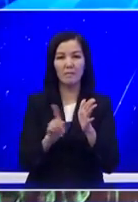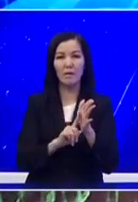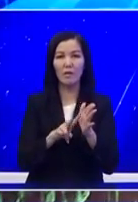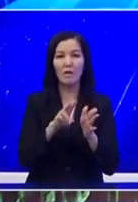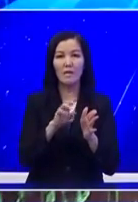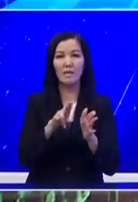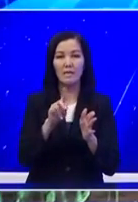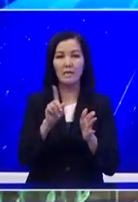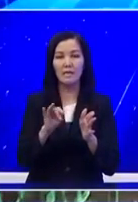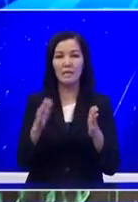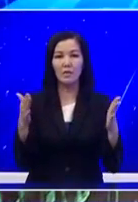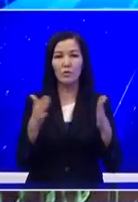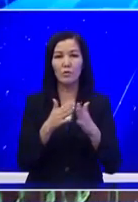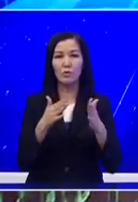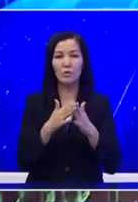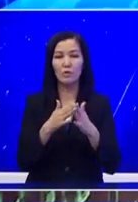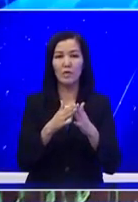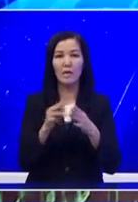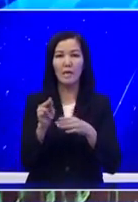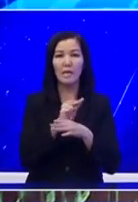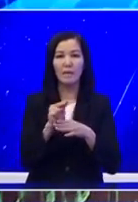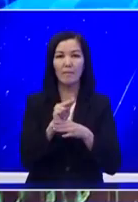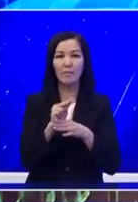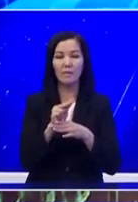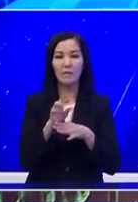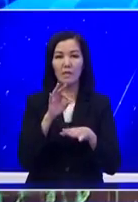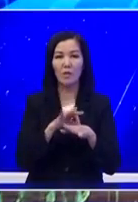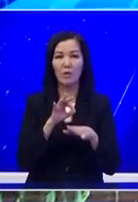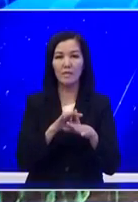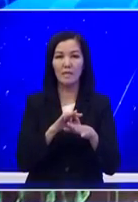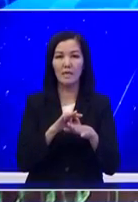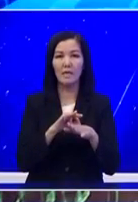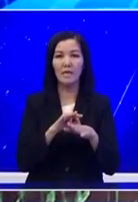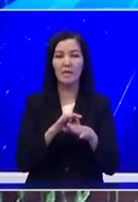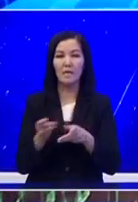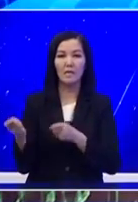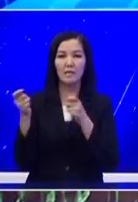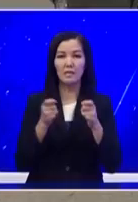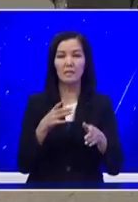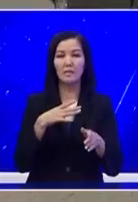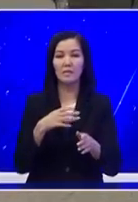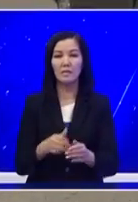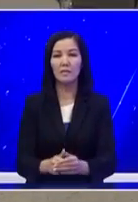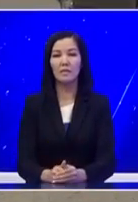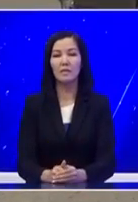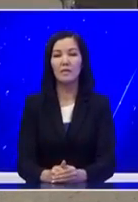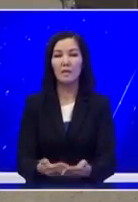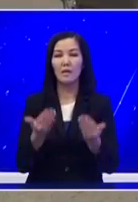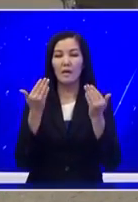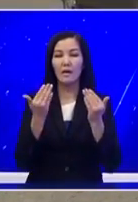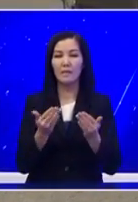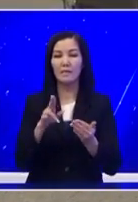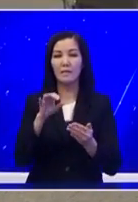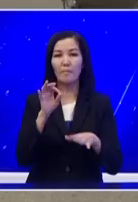үй жайында ем алып жатқан науқастарға медицина мамандарын жеткізумен айналысып жатыр. Қазір пандемия